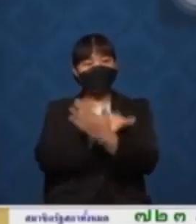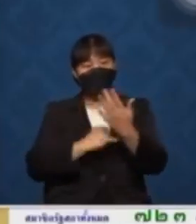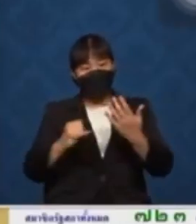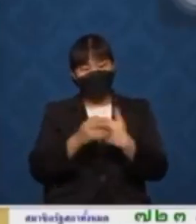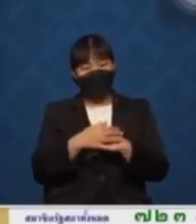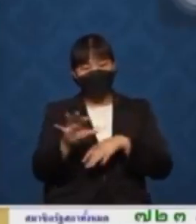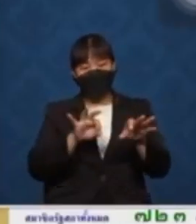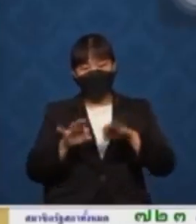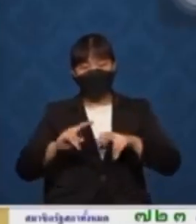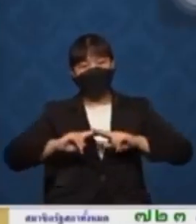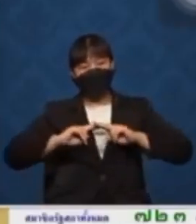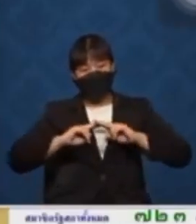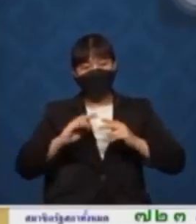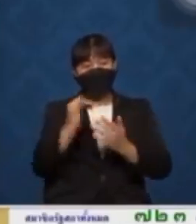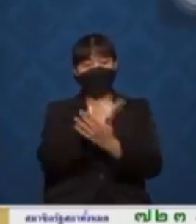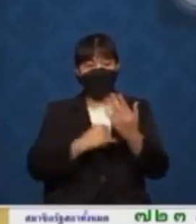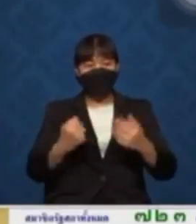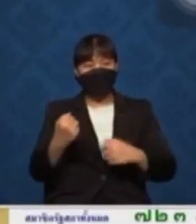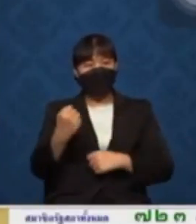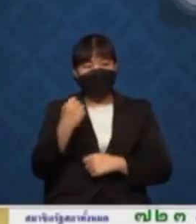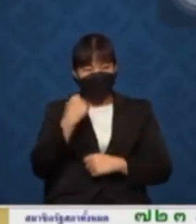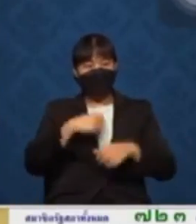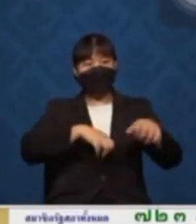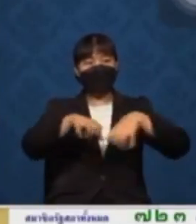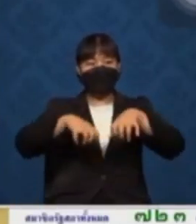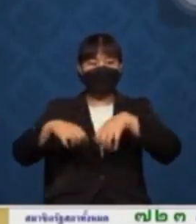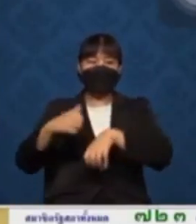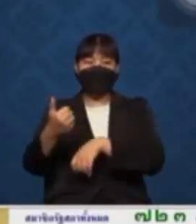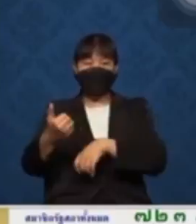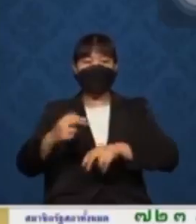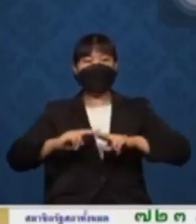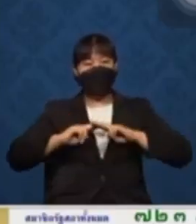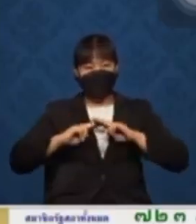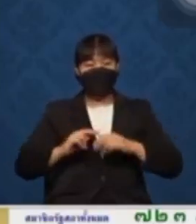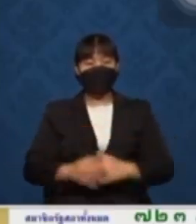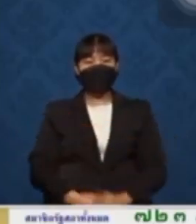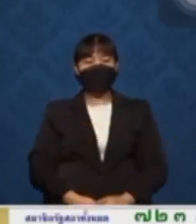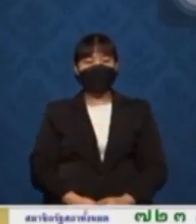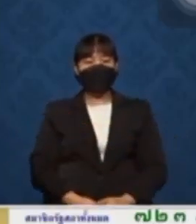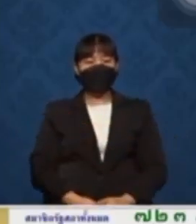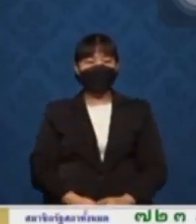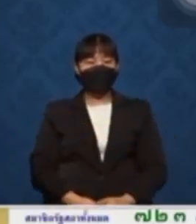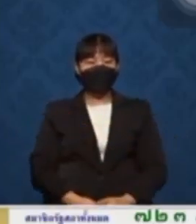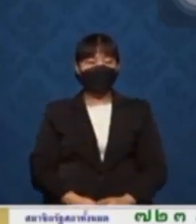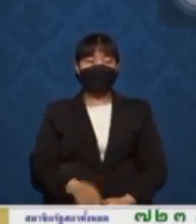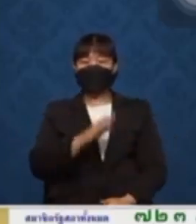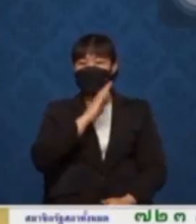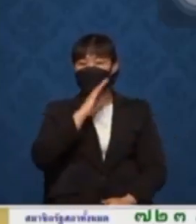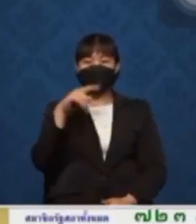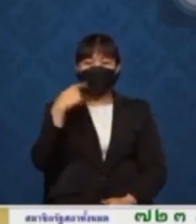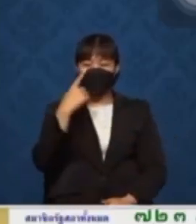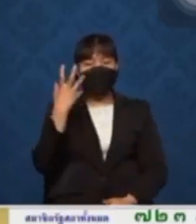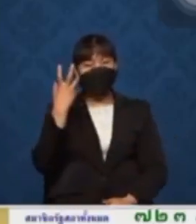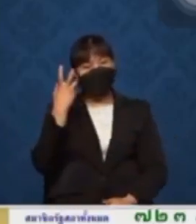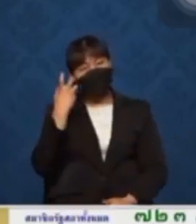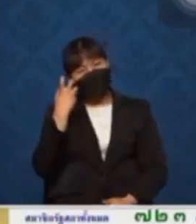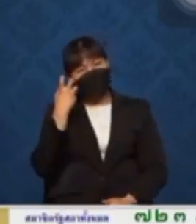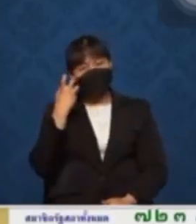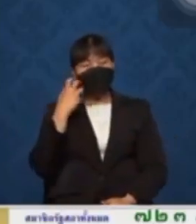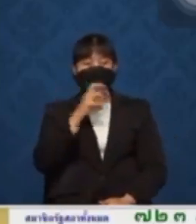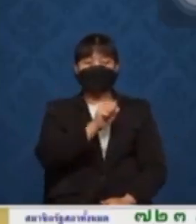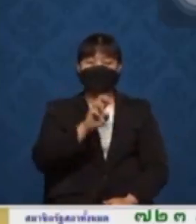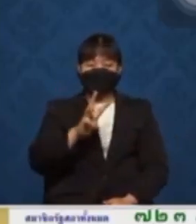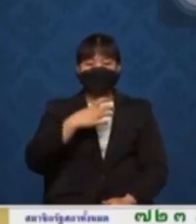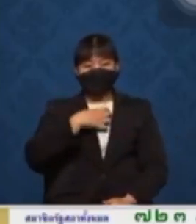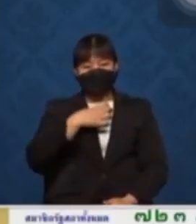ตัวเองได้ให้จังหวัดของเขานั้นมีอำนาจในการบริหารจัดการตนเองได้และถ้าหากท่านใดนะครับที่กังวลว่าวุฒิสภานั้นควรจะมีอยู่เ